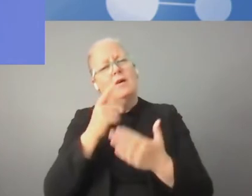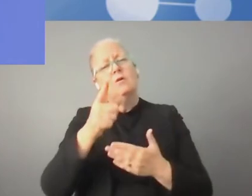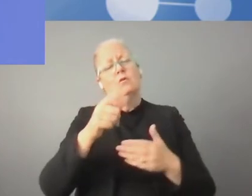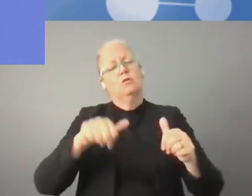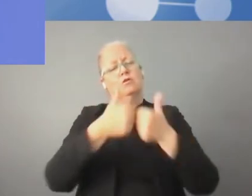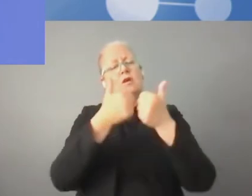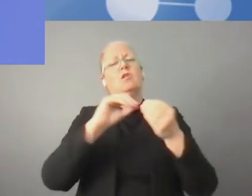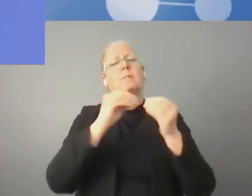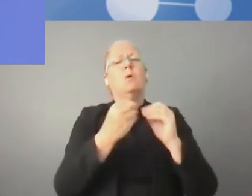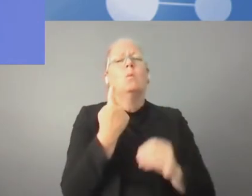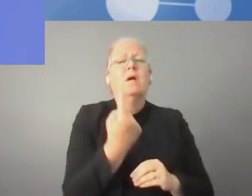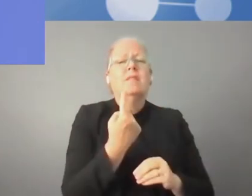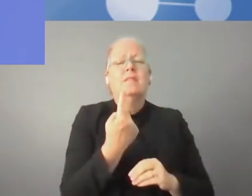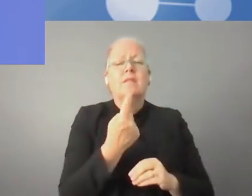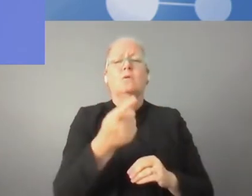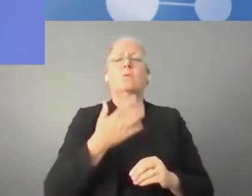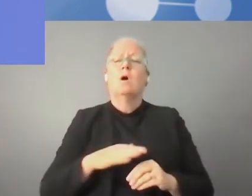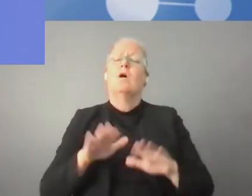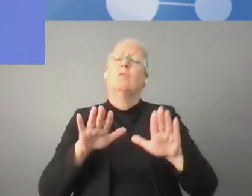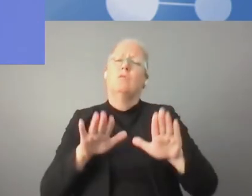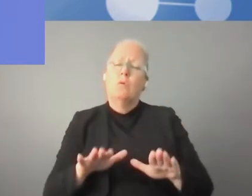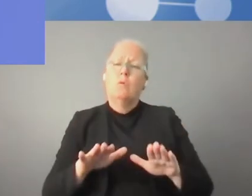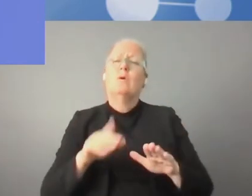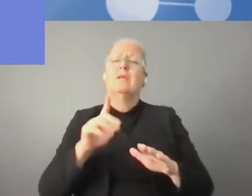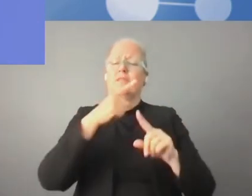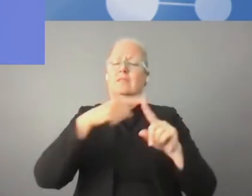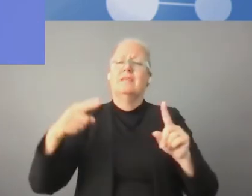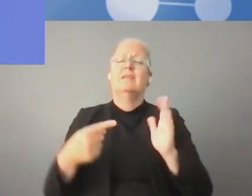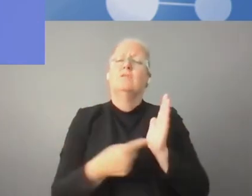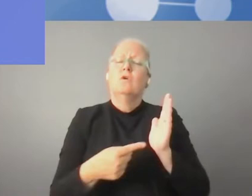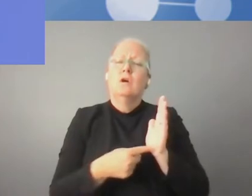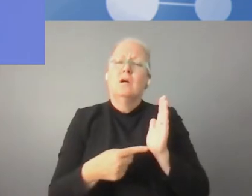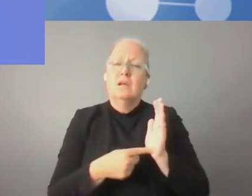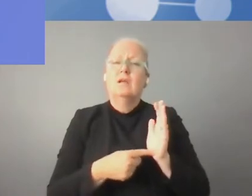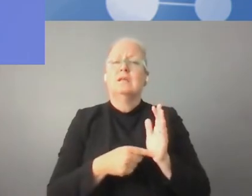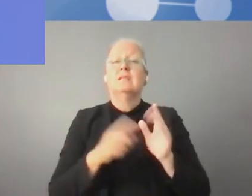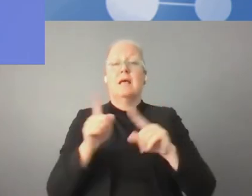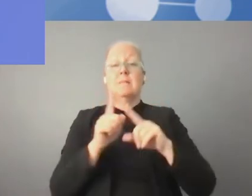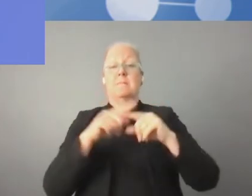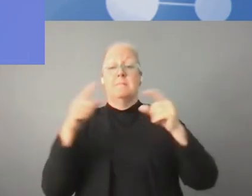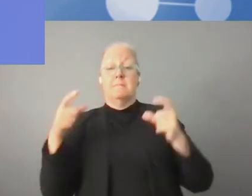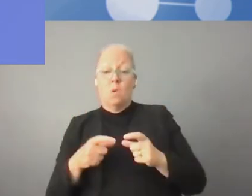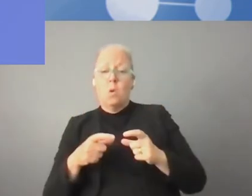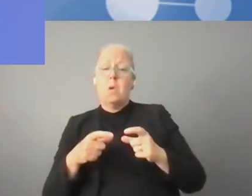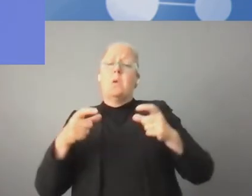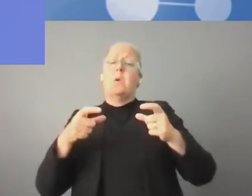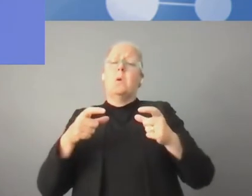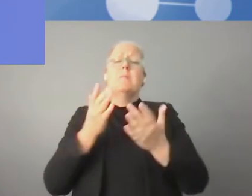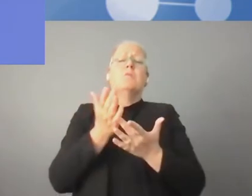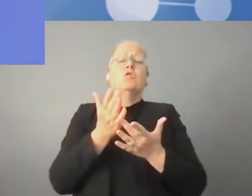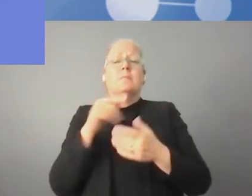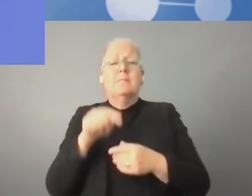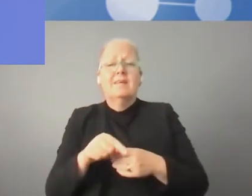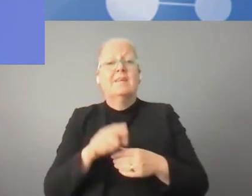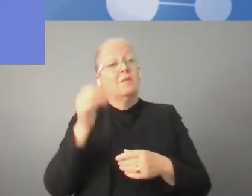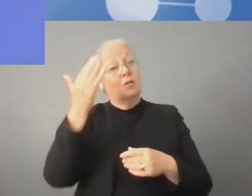当中很好的工作。我刚才非常高兴听到，就是数字转